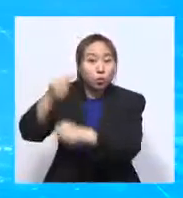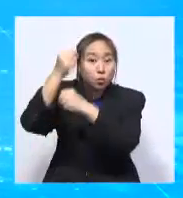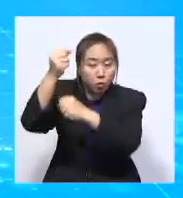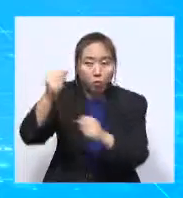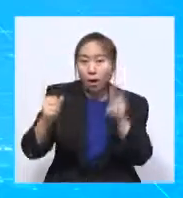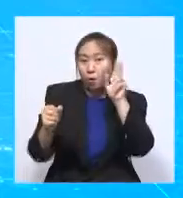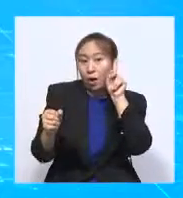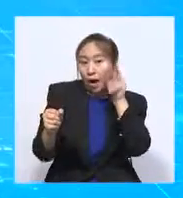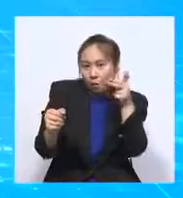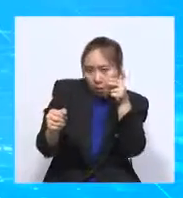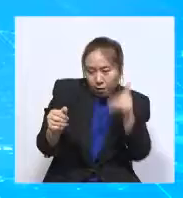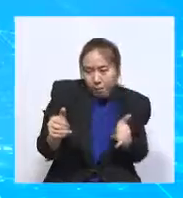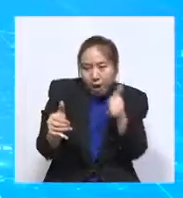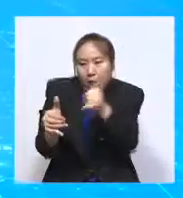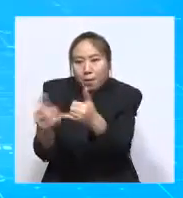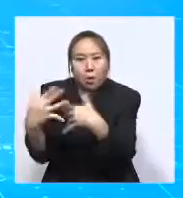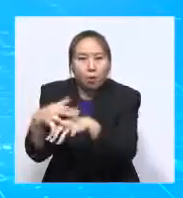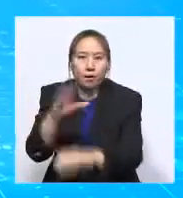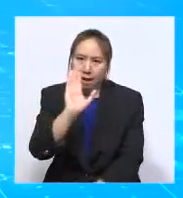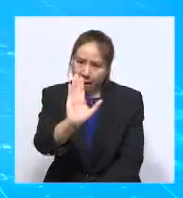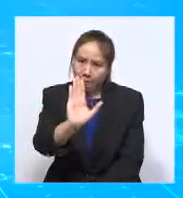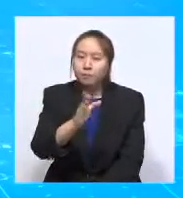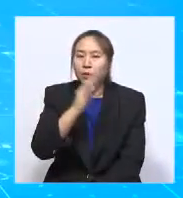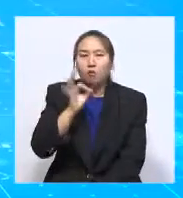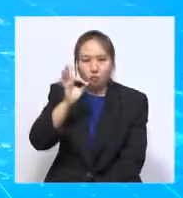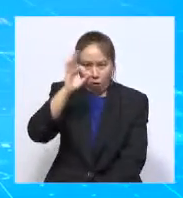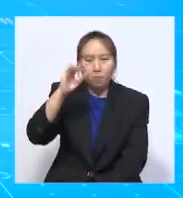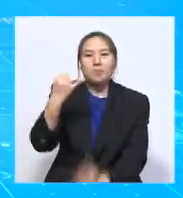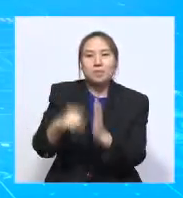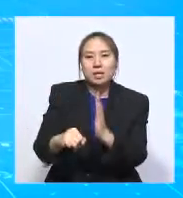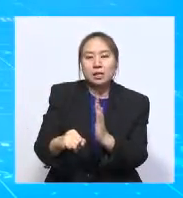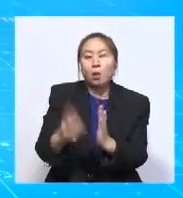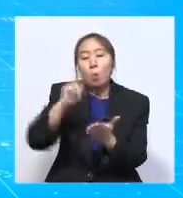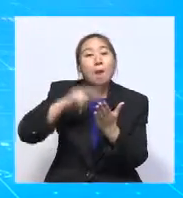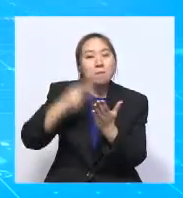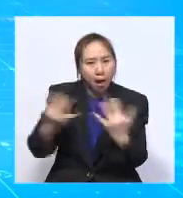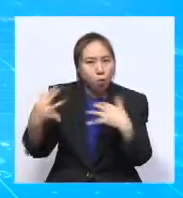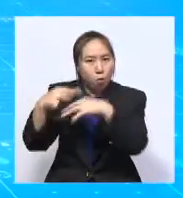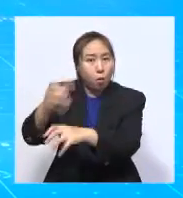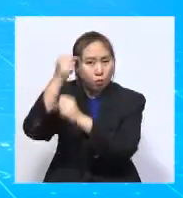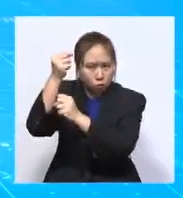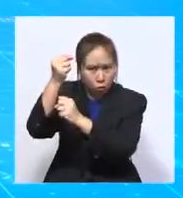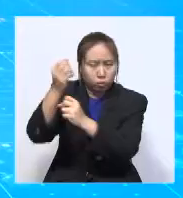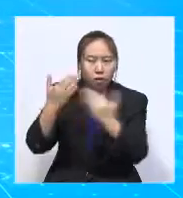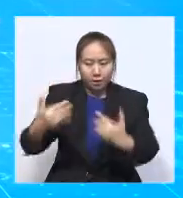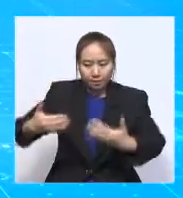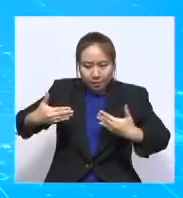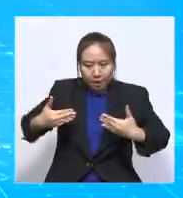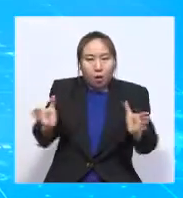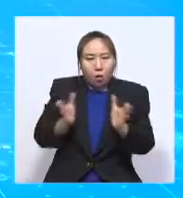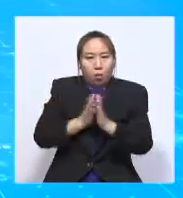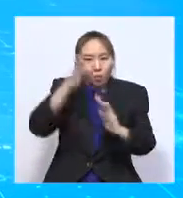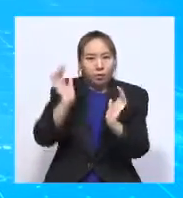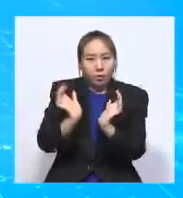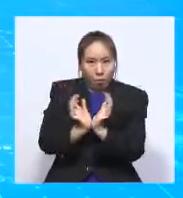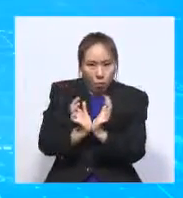าดหากฝ่าฝืนทางเจ้าหน้าที่ก็จะดำเนินคดีตามกฎหมายแจ้งความเอาผิดนะครับในข้อหาร่วมชุมนุมด้วยโดยขอให้อยู่ในแนวของตำรวจและสุด